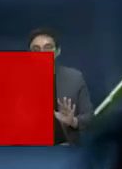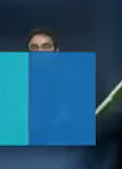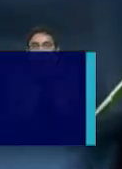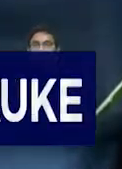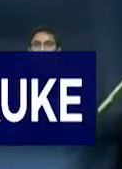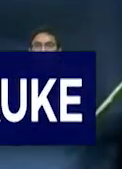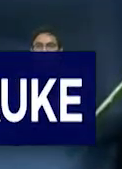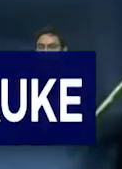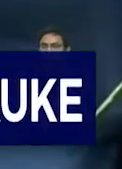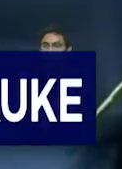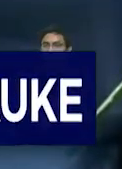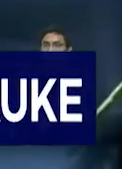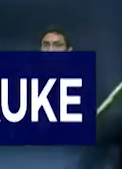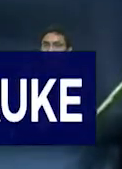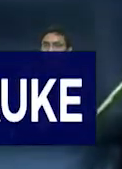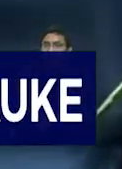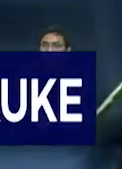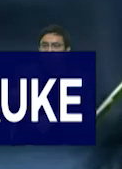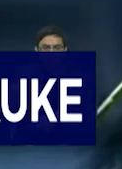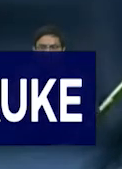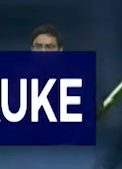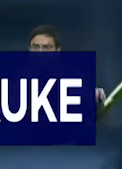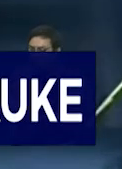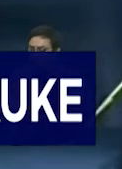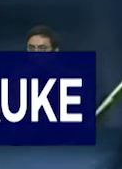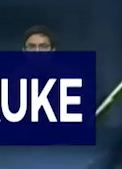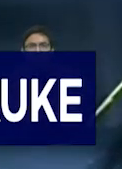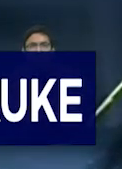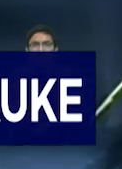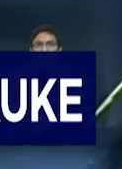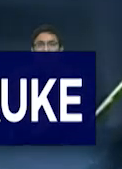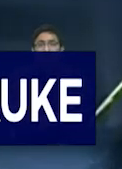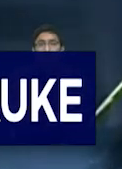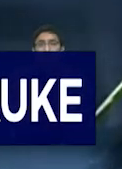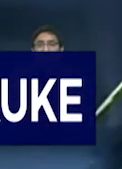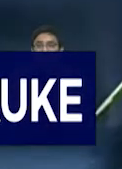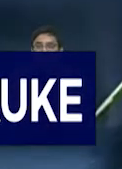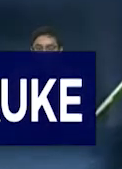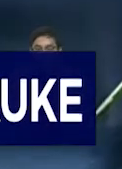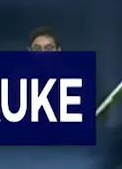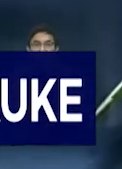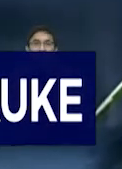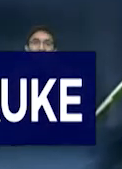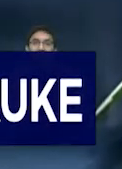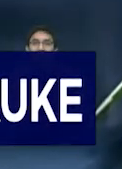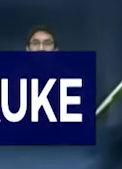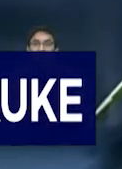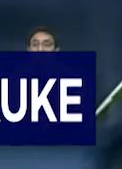kiri dan kanannya sehingga jalan ini kemudian akan lebih bermanfaat dan kita bisa mengajak